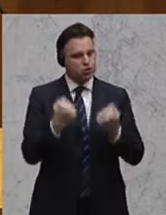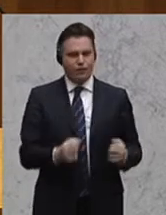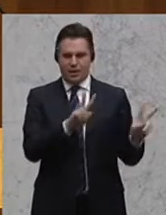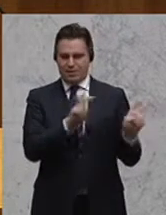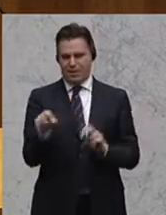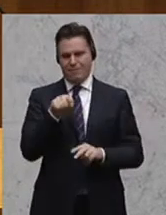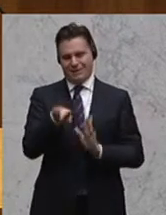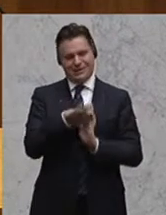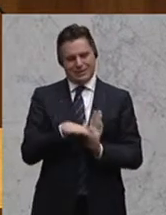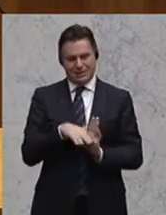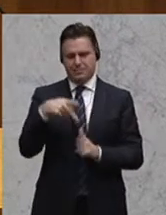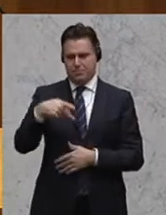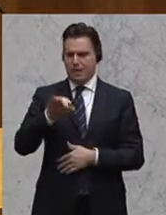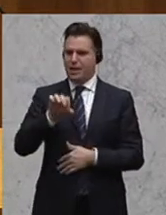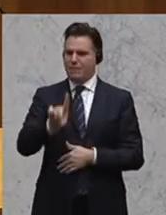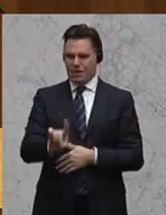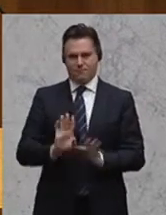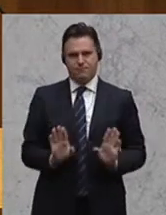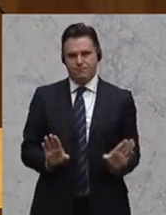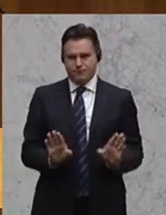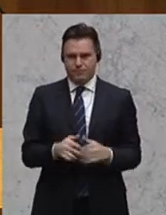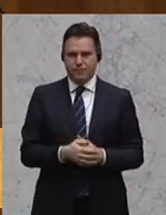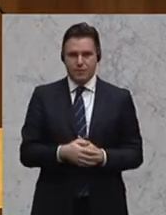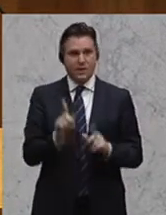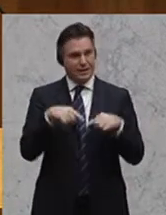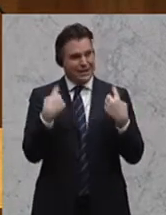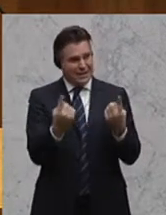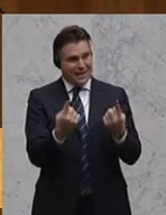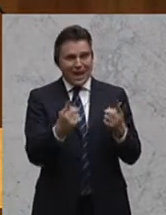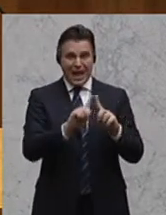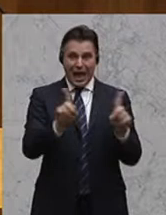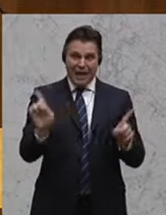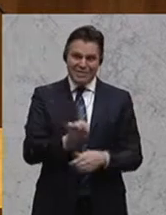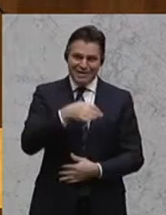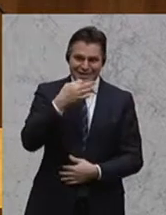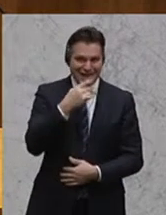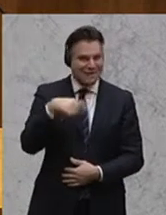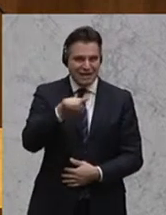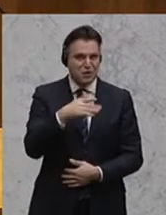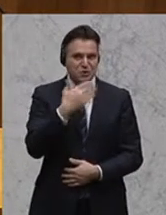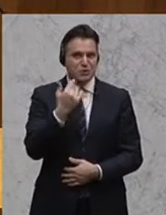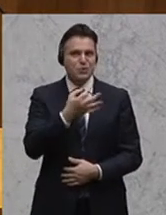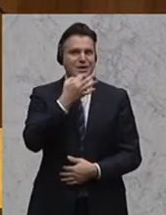in diesem Gesetz. Und alle, die was anderes sagen, haben nicht genau